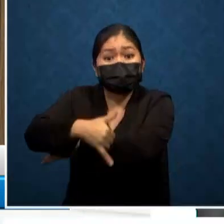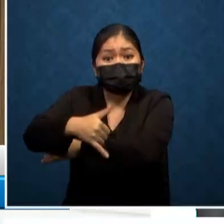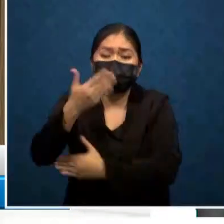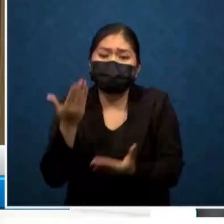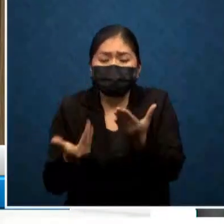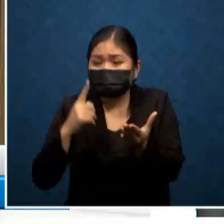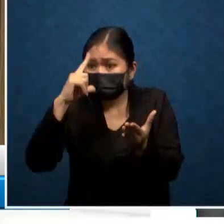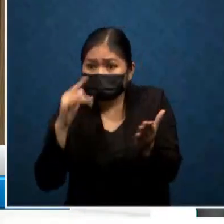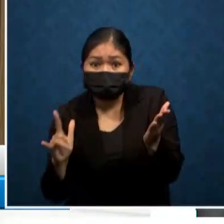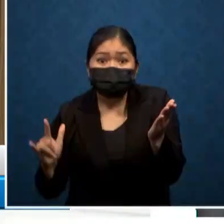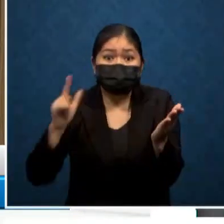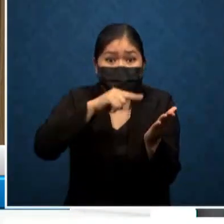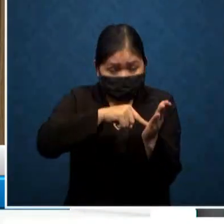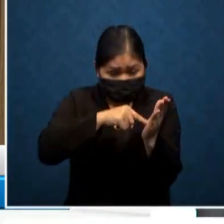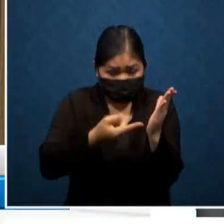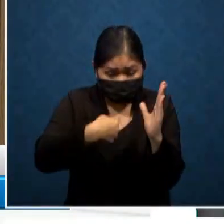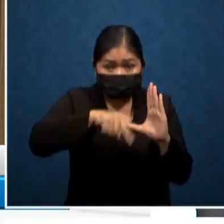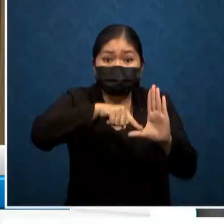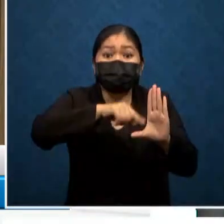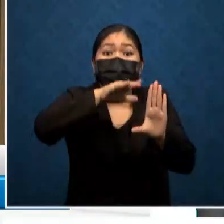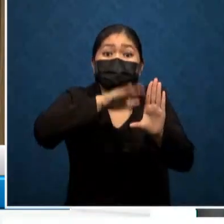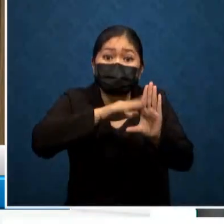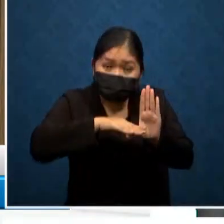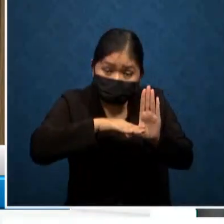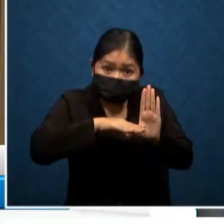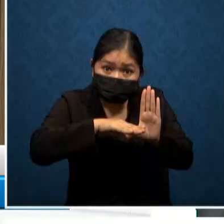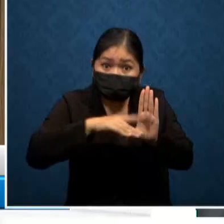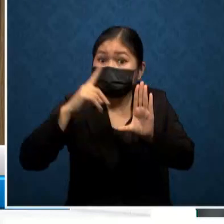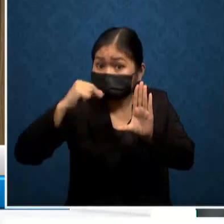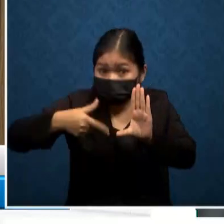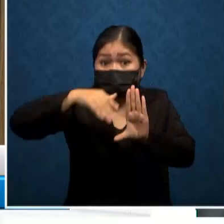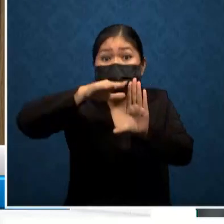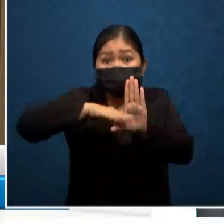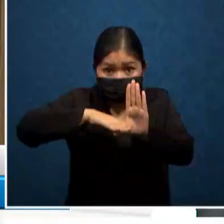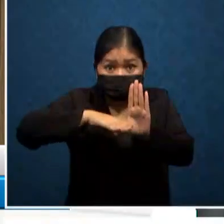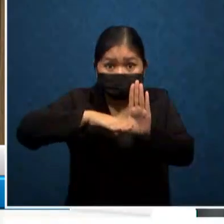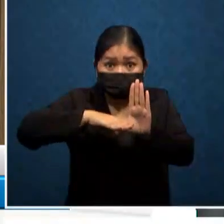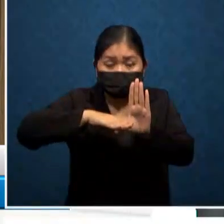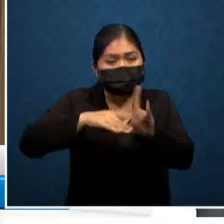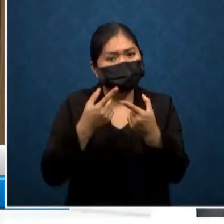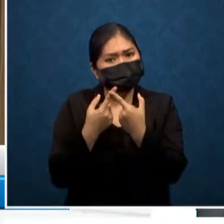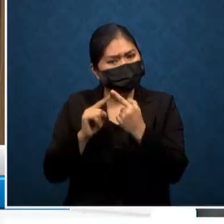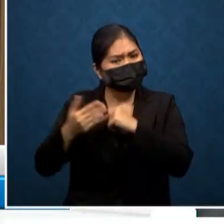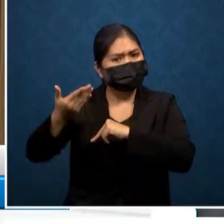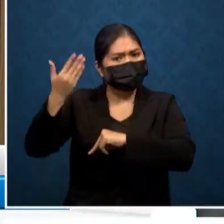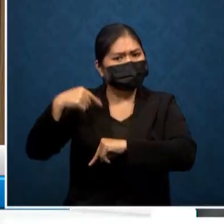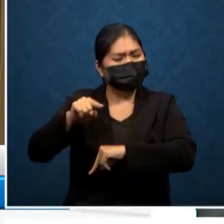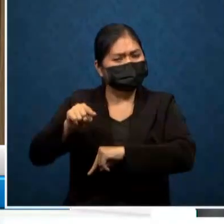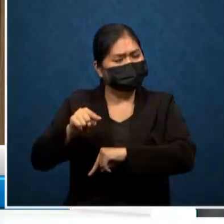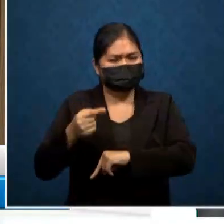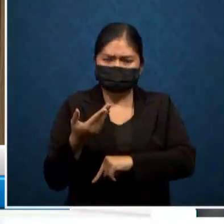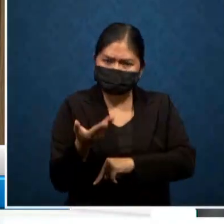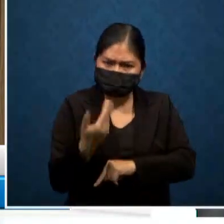อันนี้เป็นนิยามคำศัพท์นะคำว่าสถาปนิกต่างชาติขึ้นทะเบียนครับแต่เดิมเนี่ยเราไม่ได้มีคำว่าขึ้นทะเบียนในชั้น